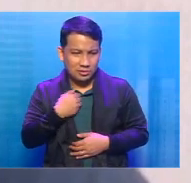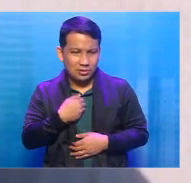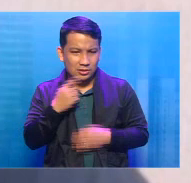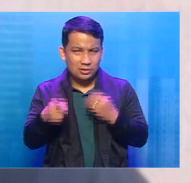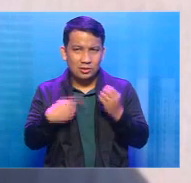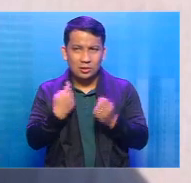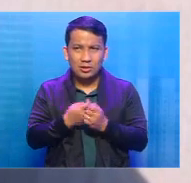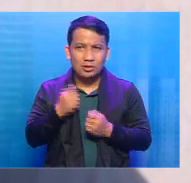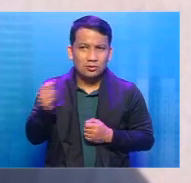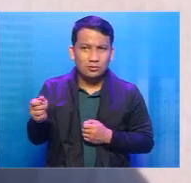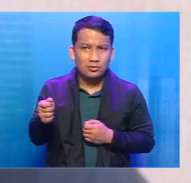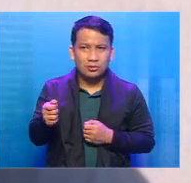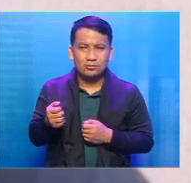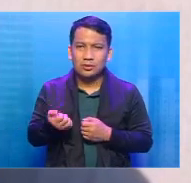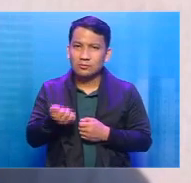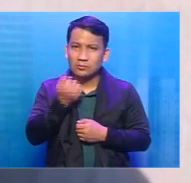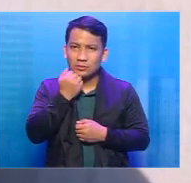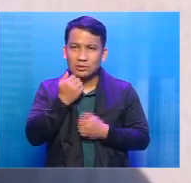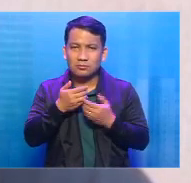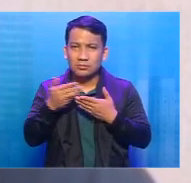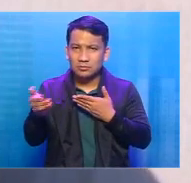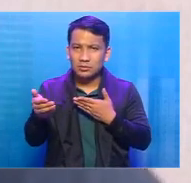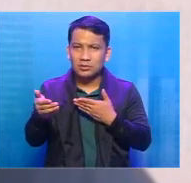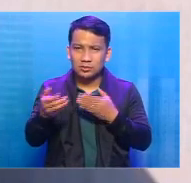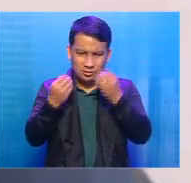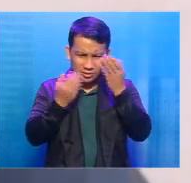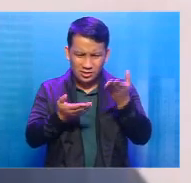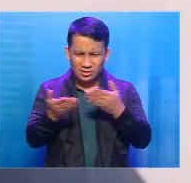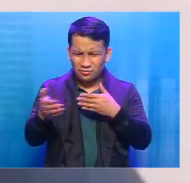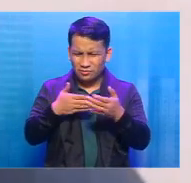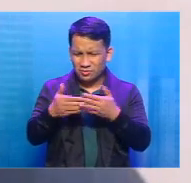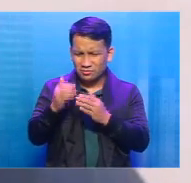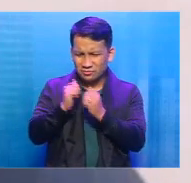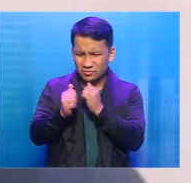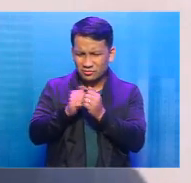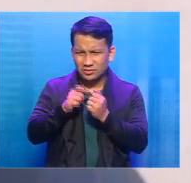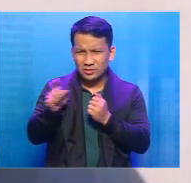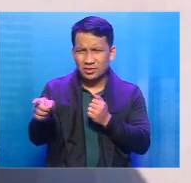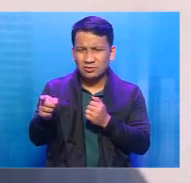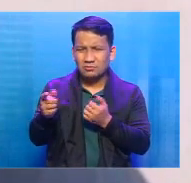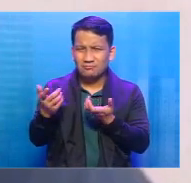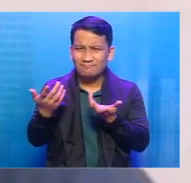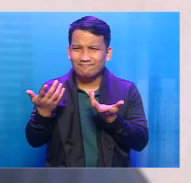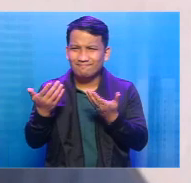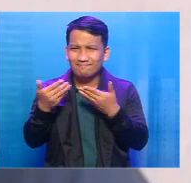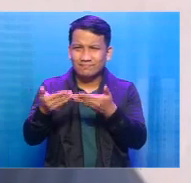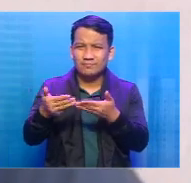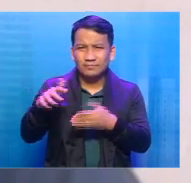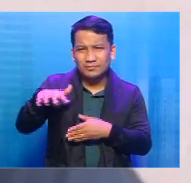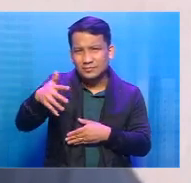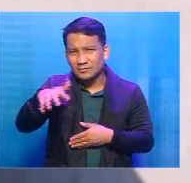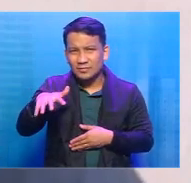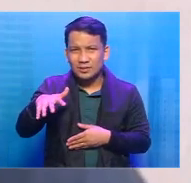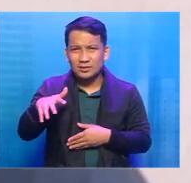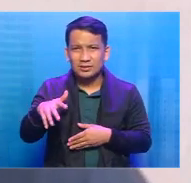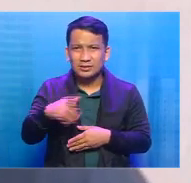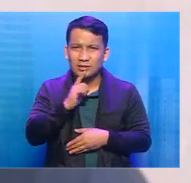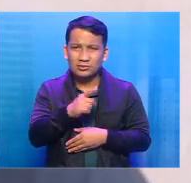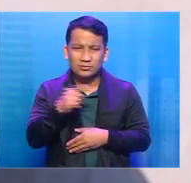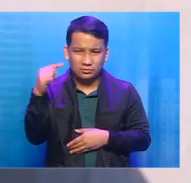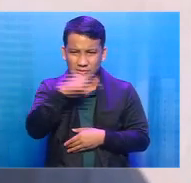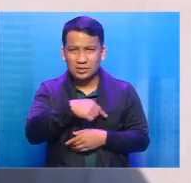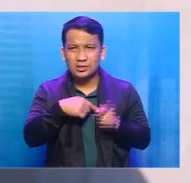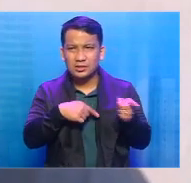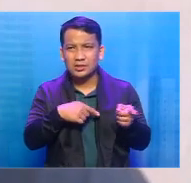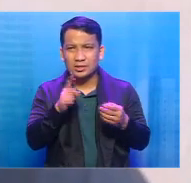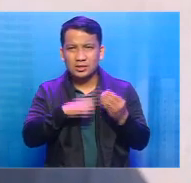they apologize for the inconsistency. Anong inconsistency pinag-uusapan dito? Outright kasinungalingan ang